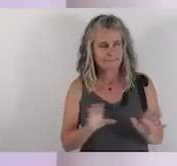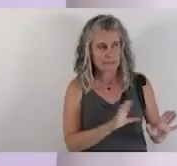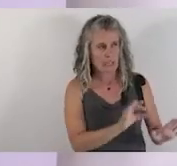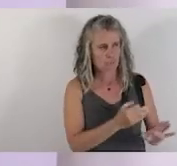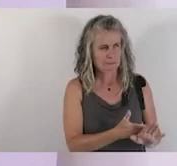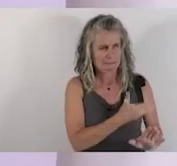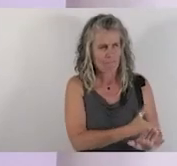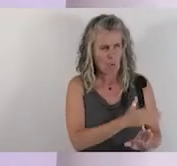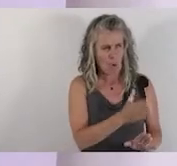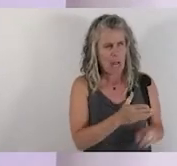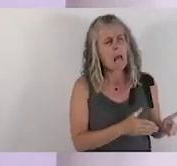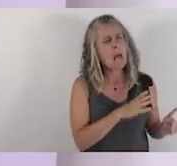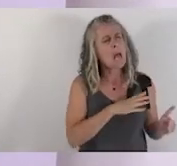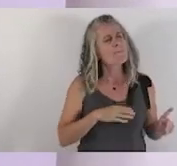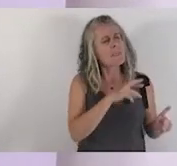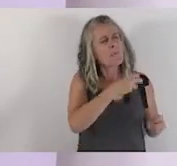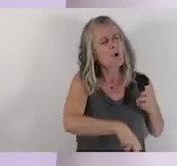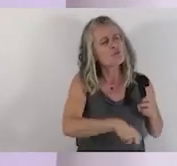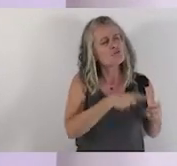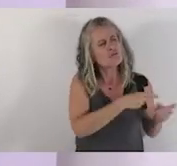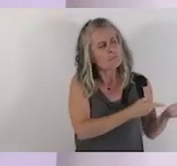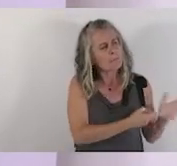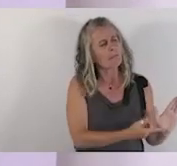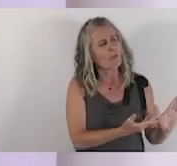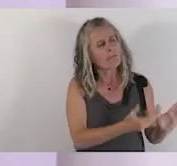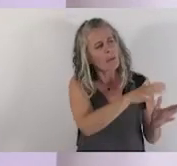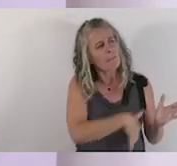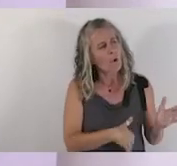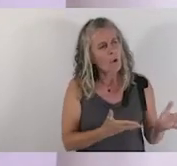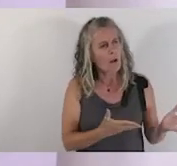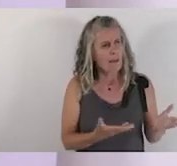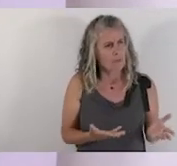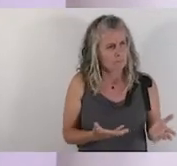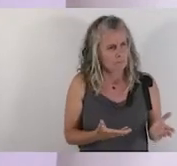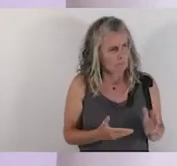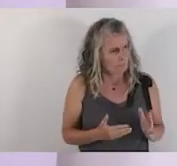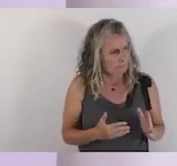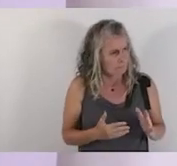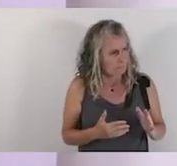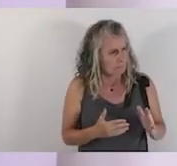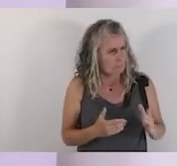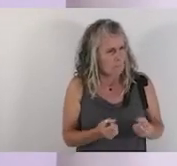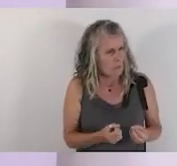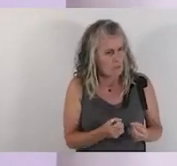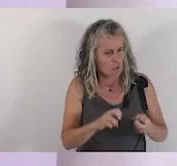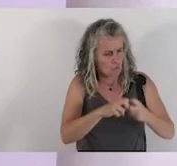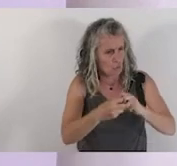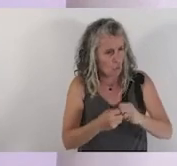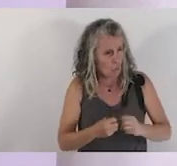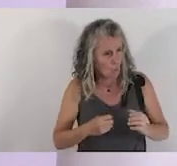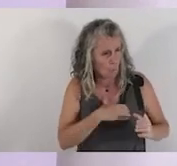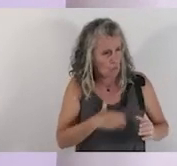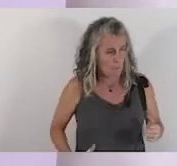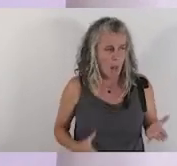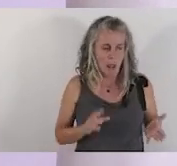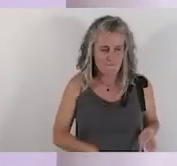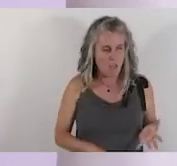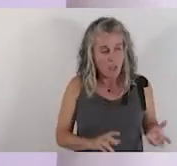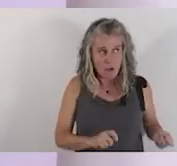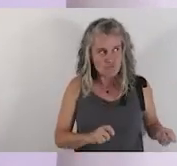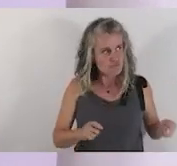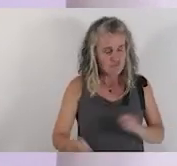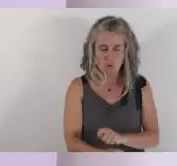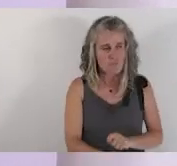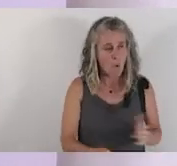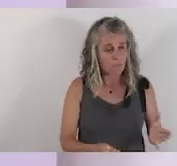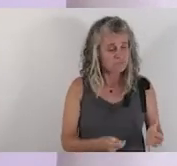Madame Roche sur le fonctionnement des établissements municipaux, on est quand même sur un changement radical vis-à-vis des usagers sur l'ensemble de la ville de Marseille, que ce soit pour les